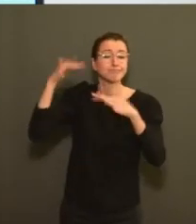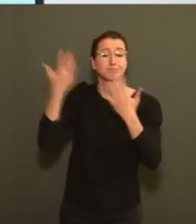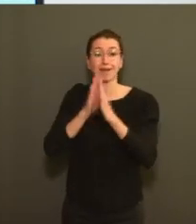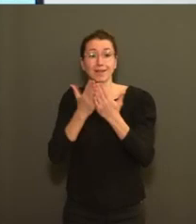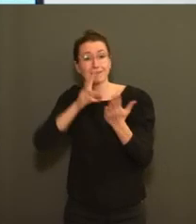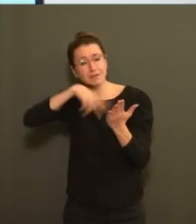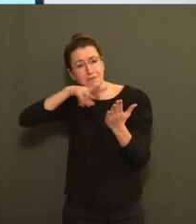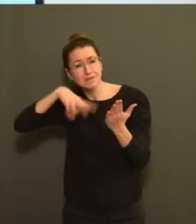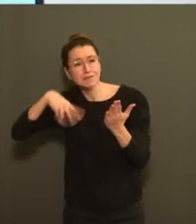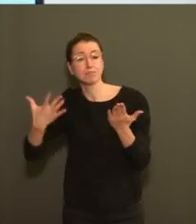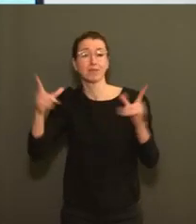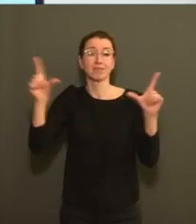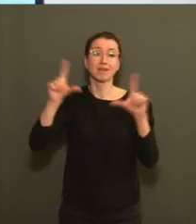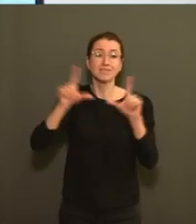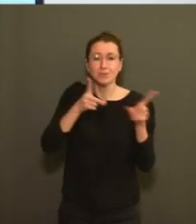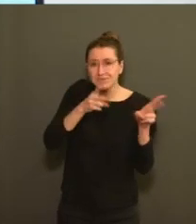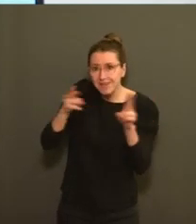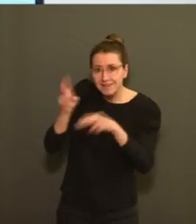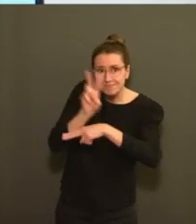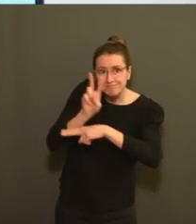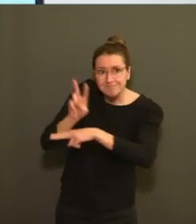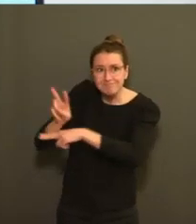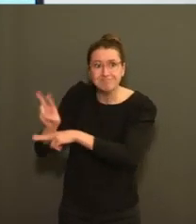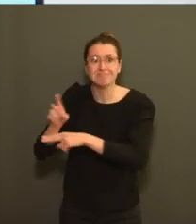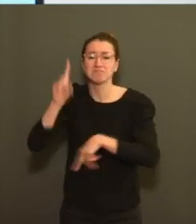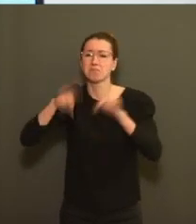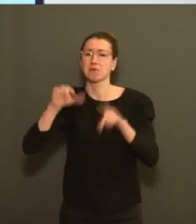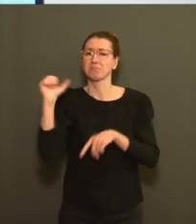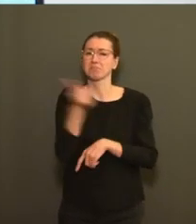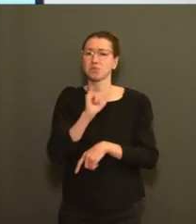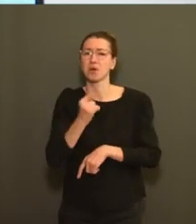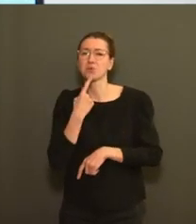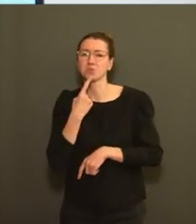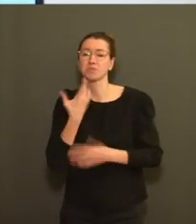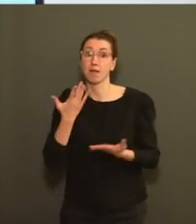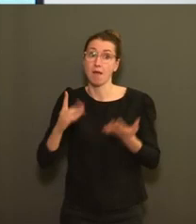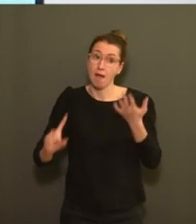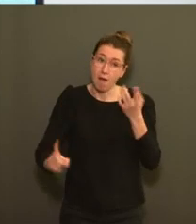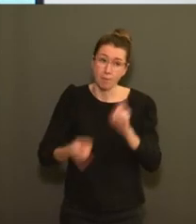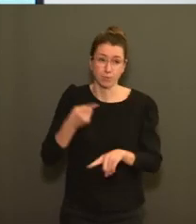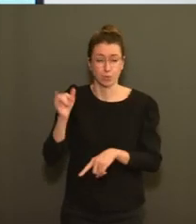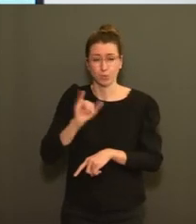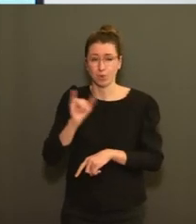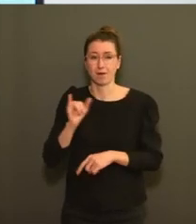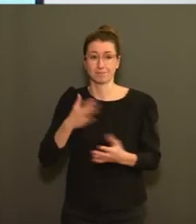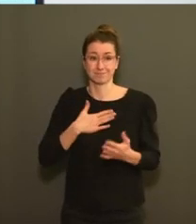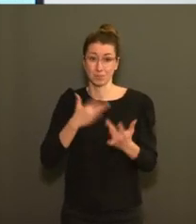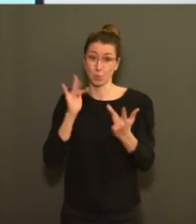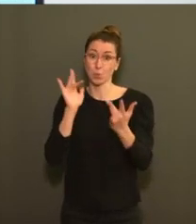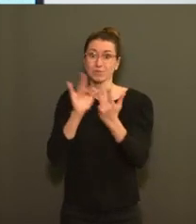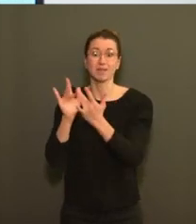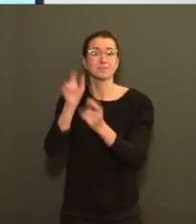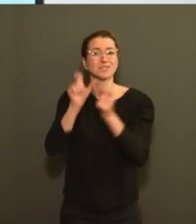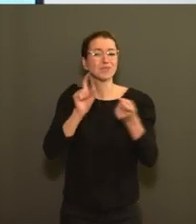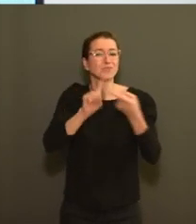ficelée selon les goûts de chacun, mais surtout, limitez vos contacts. N'essayez pas de chipoter avec les règles, chose qu'on